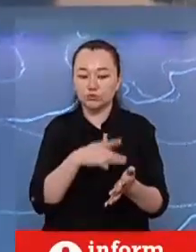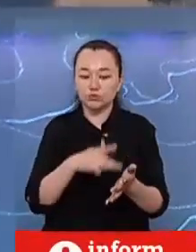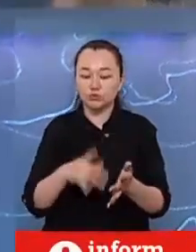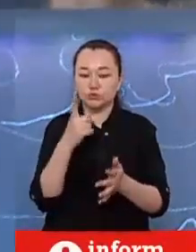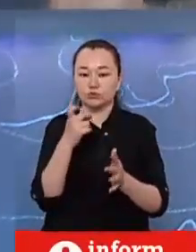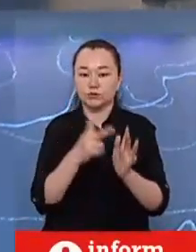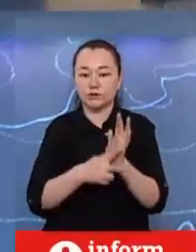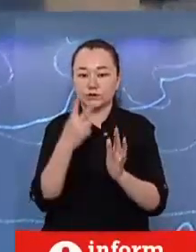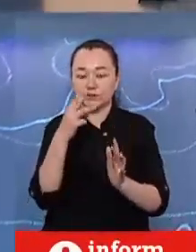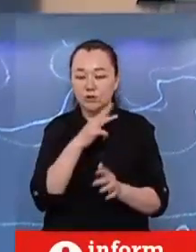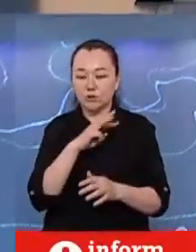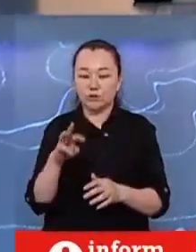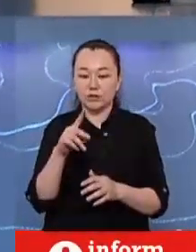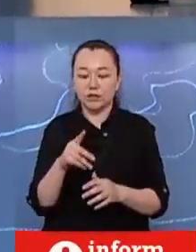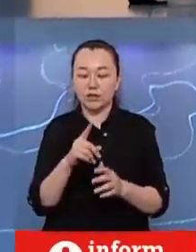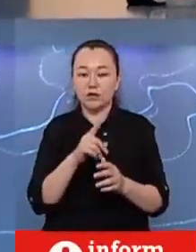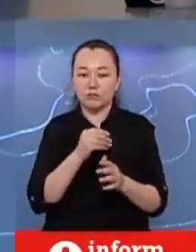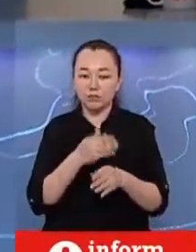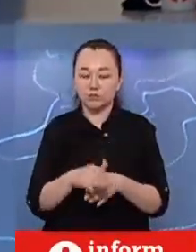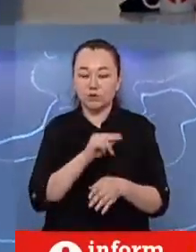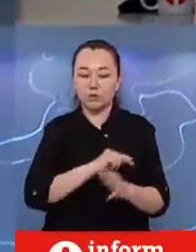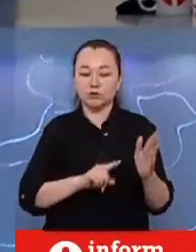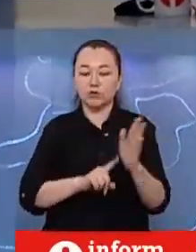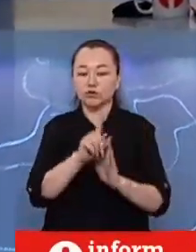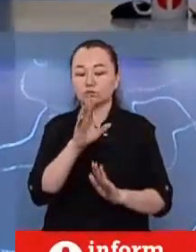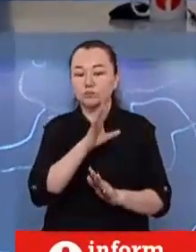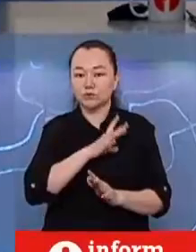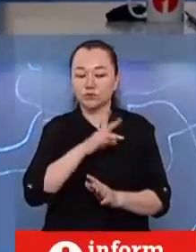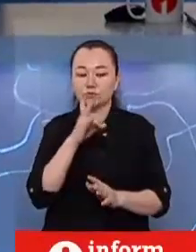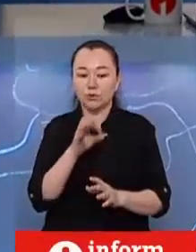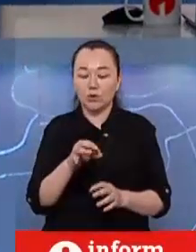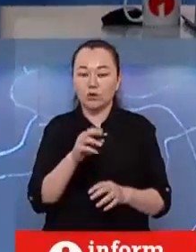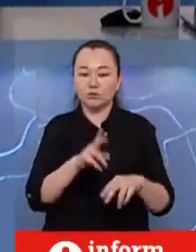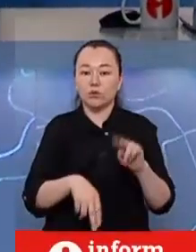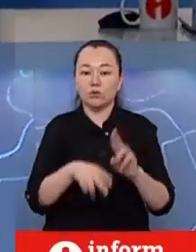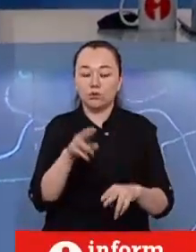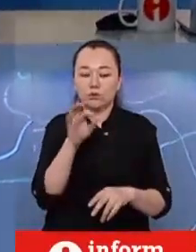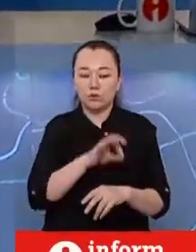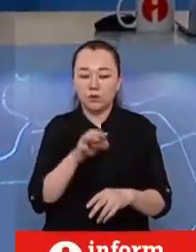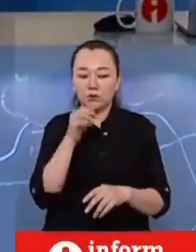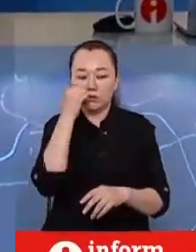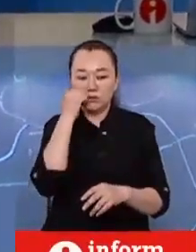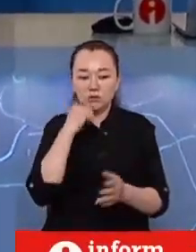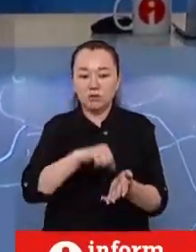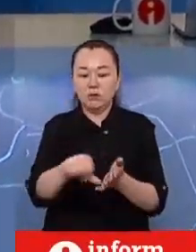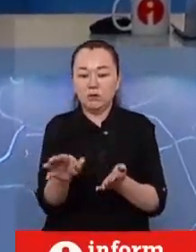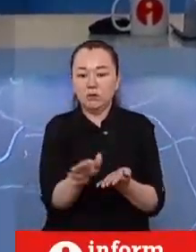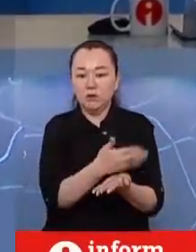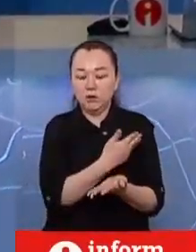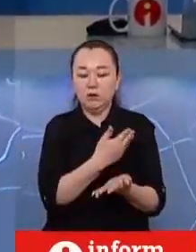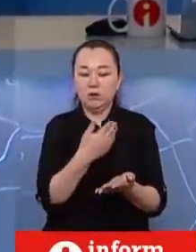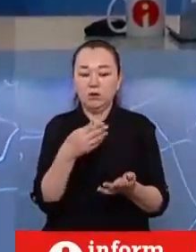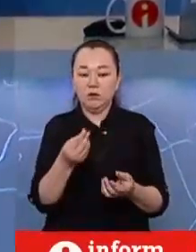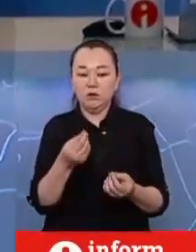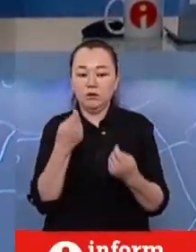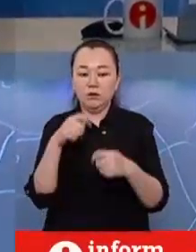182 миллион теңге бөлініп, жұмыстар басталған еді. Алайда тендерді ұтқан мердігер ескі асфальтты қырып, оны сатып пайда